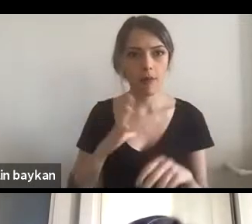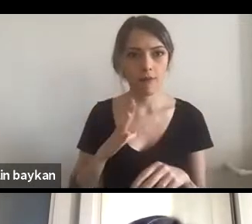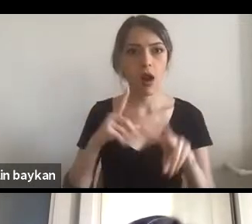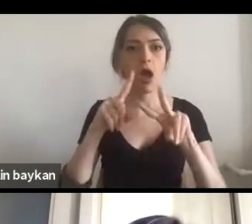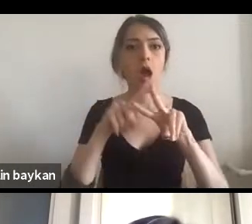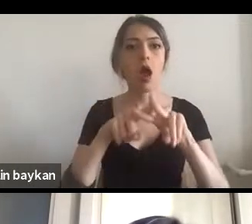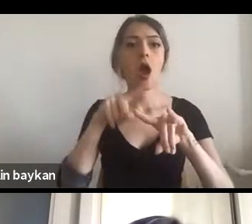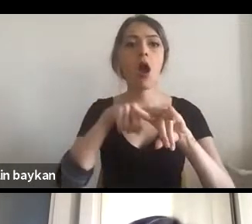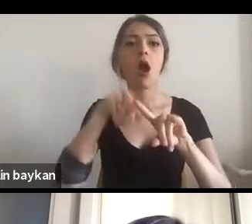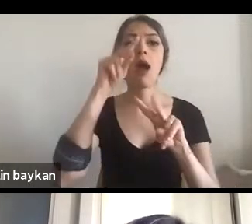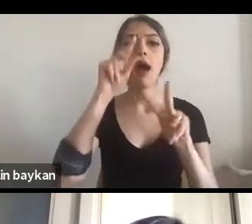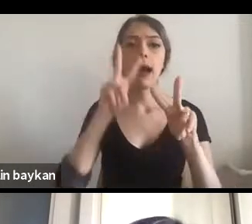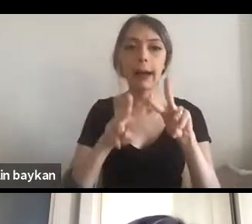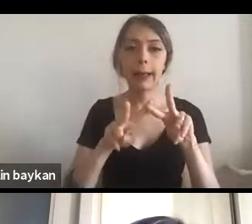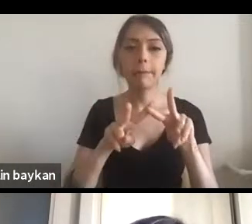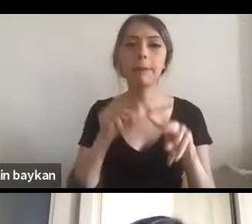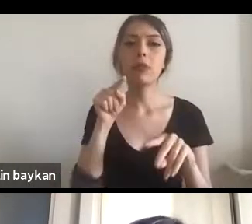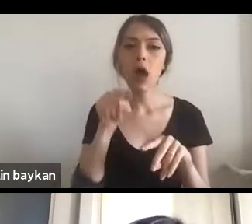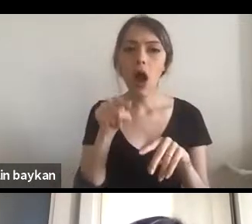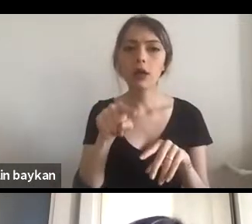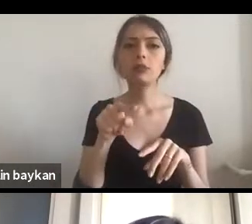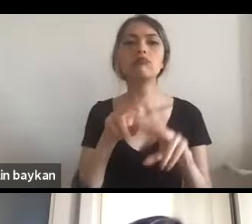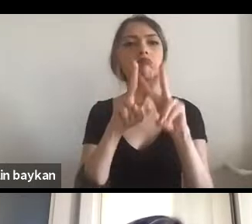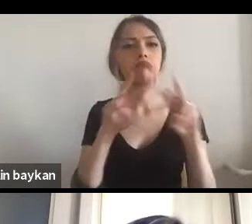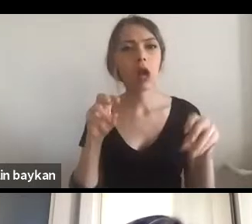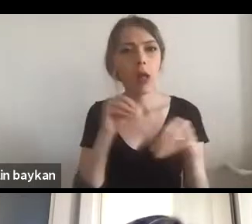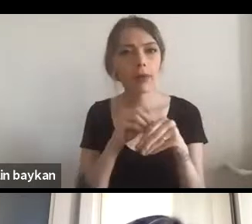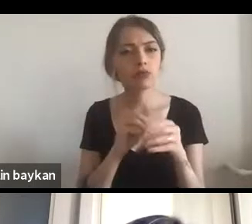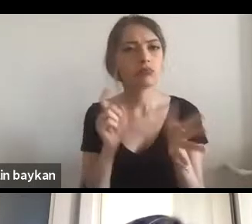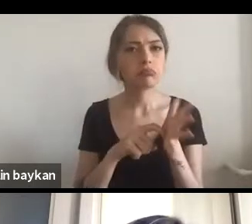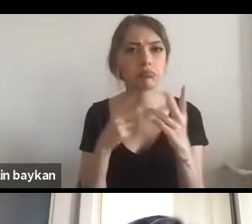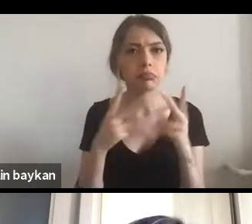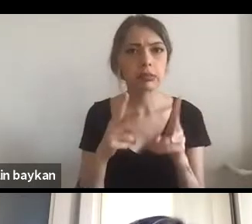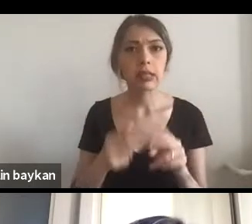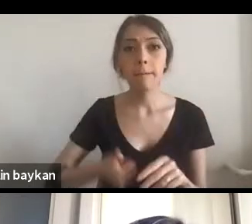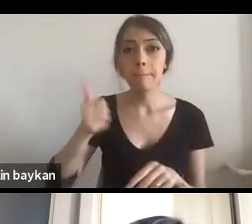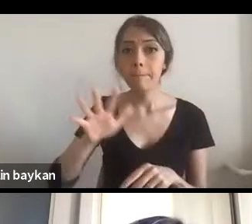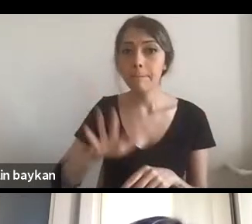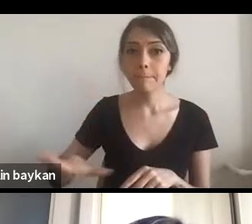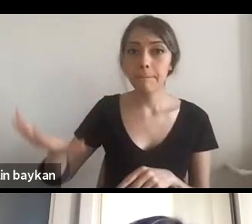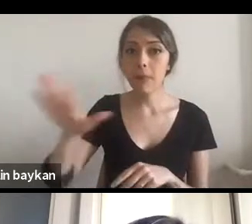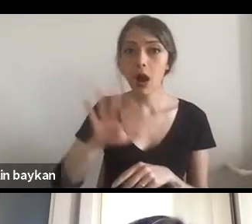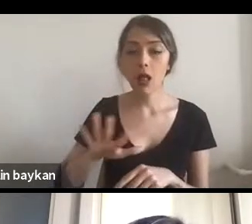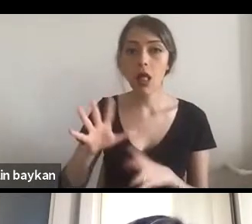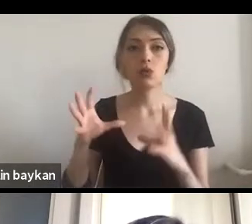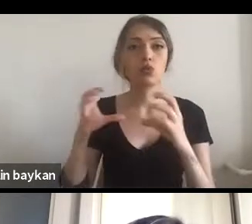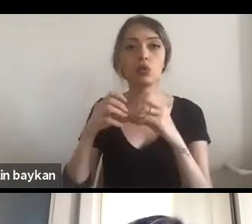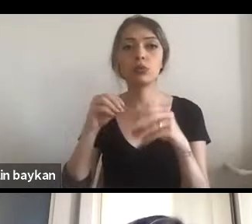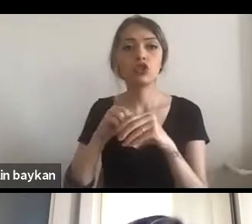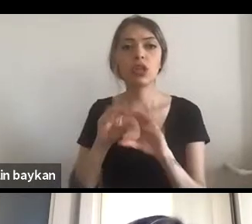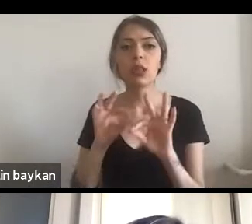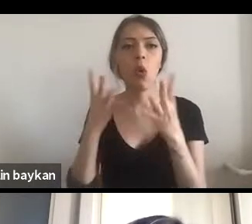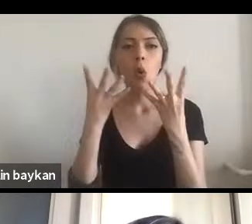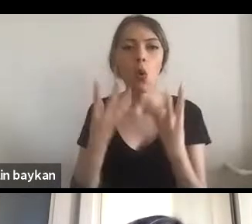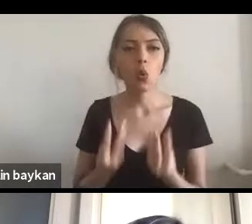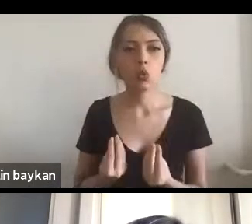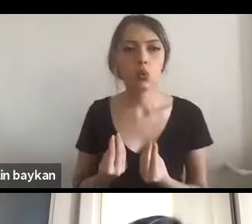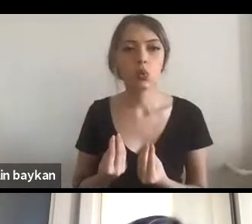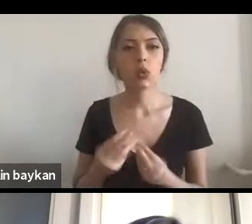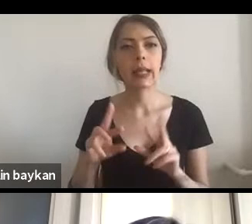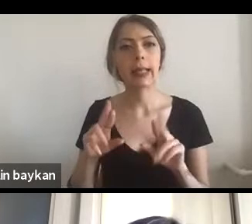HUDOK motorunda da Bakanlar Komitesi'nin önündeki durumunu takip edebilirsiniz orada.